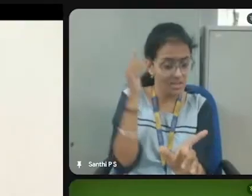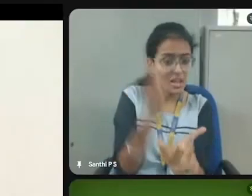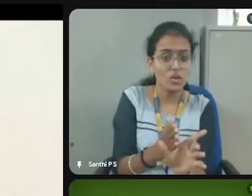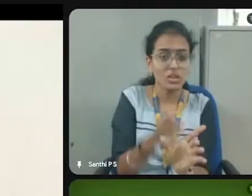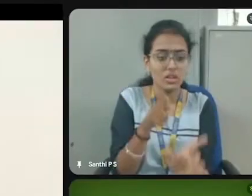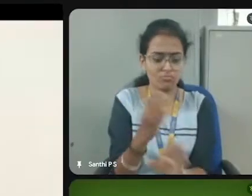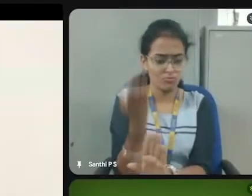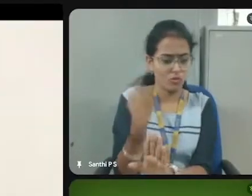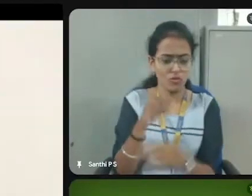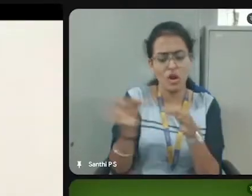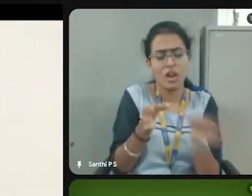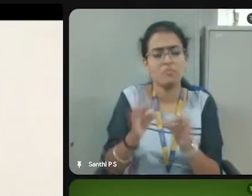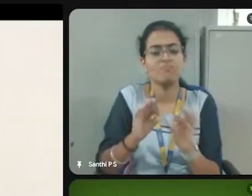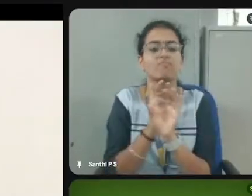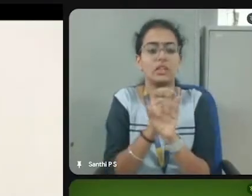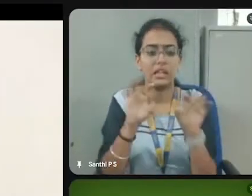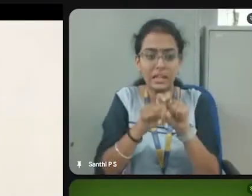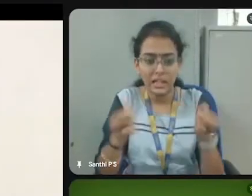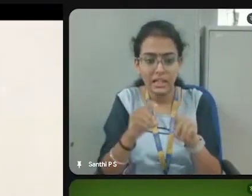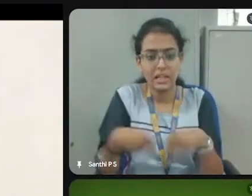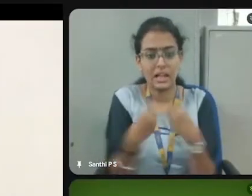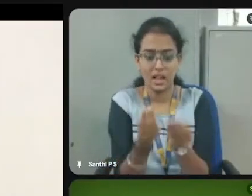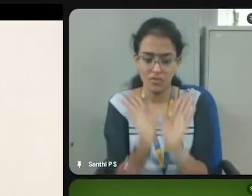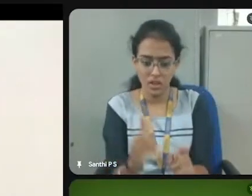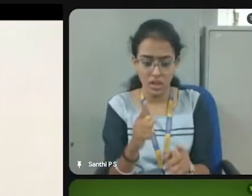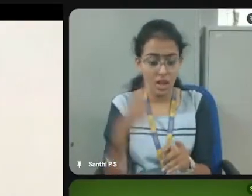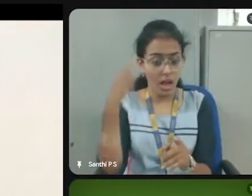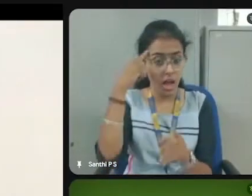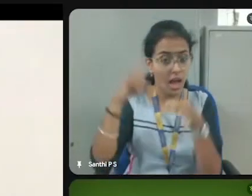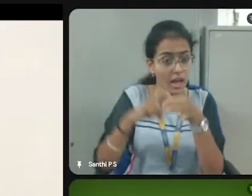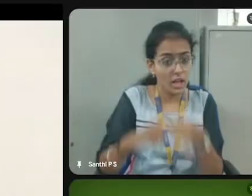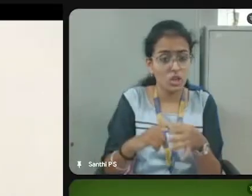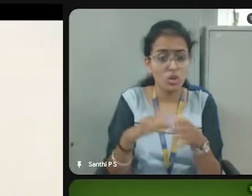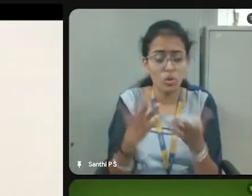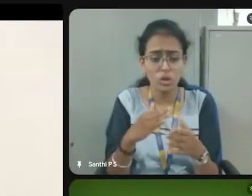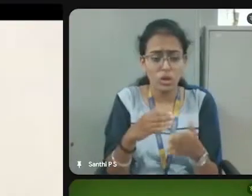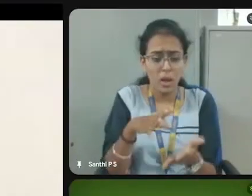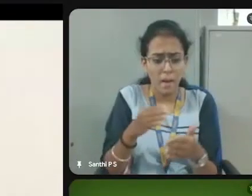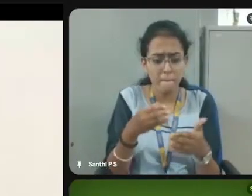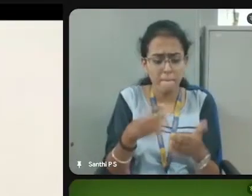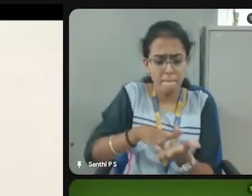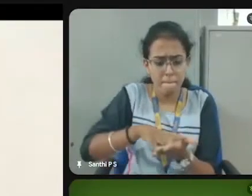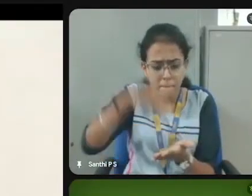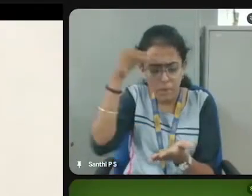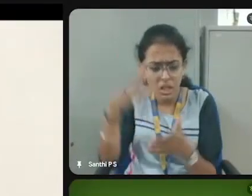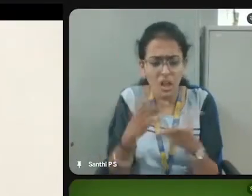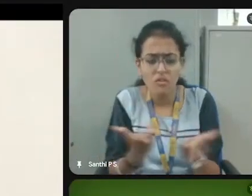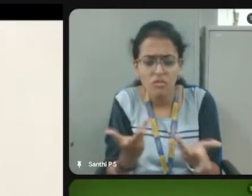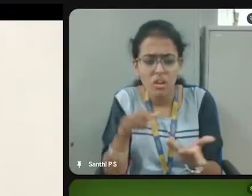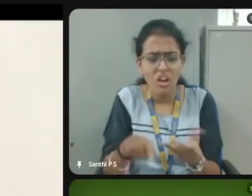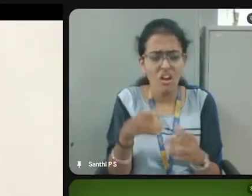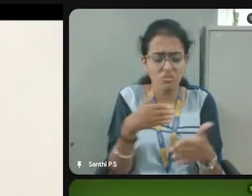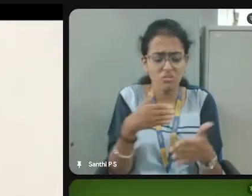പറഞ്ഞു തന്നിട്ടുണ്ട്. കുട്ടികളുടെ ഡീറ്റെയിൽഡ് ആയിട്ടുള്ള IQ അസസ്മെന്റും പഠിത്തത്തിൽ എവിടെയാണ് കുട്ടിക്ക് പ്രശ്നമുണ്ടെന്നും